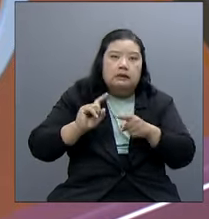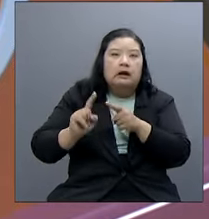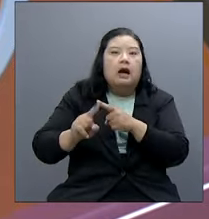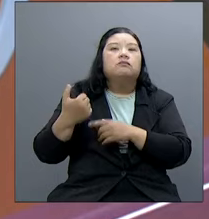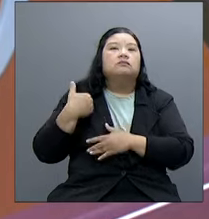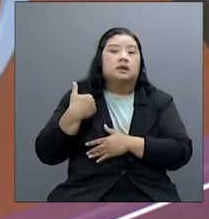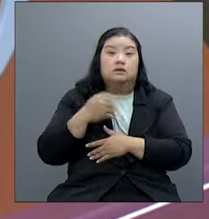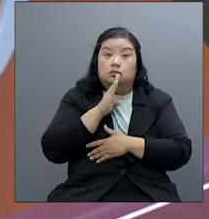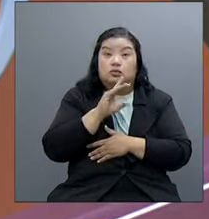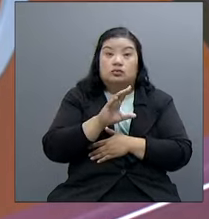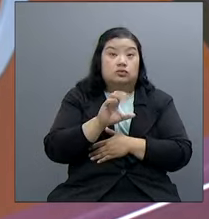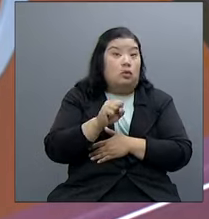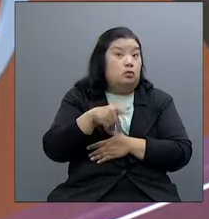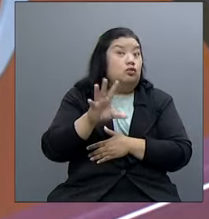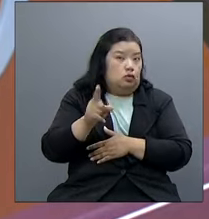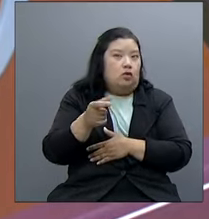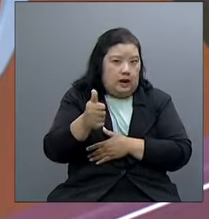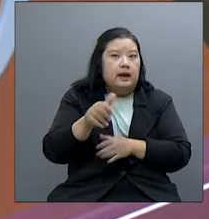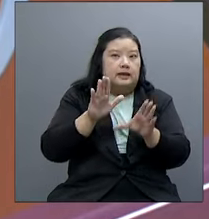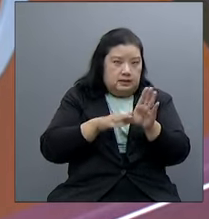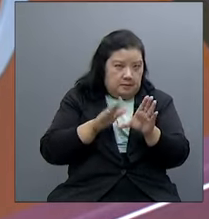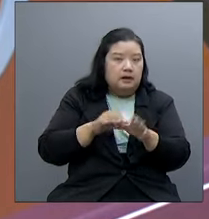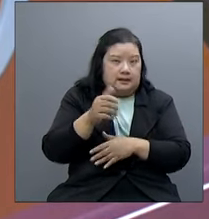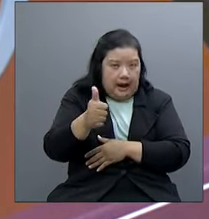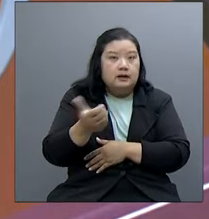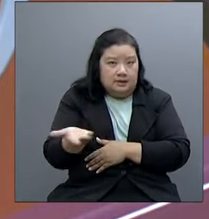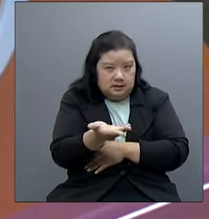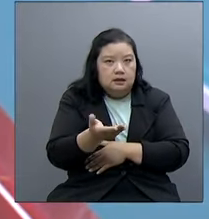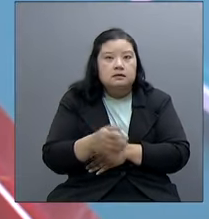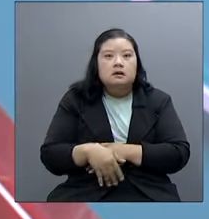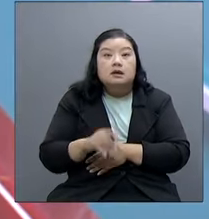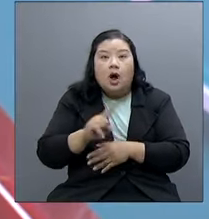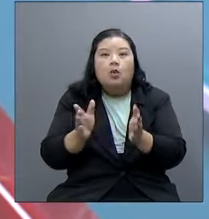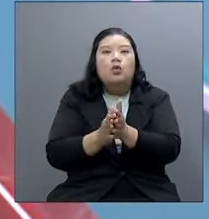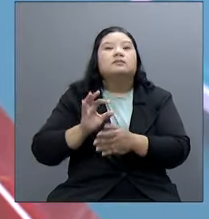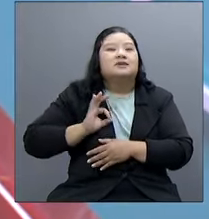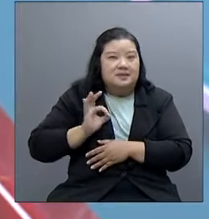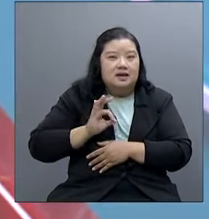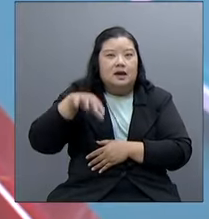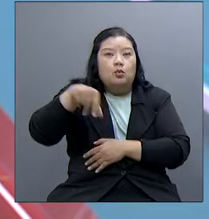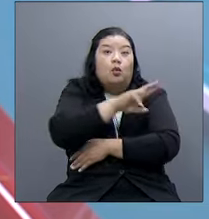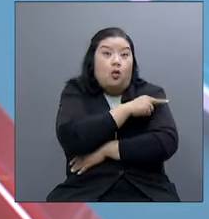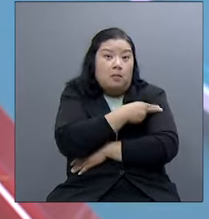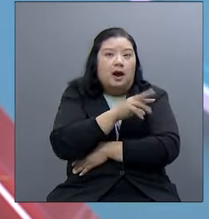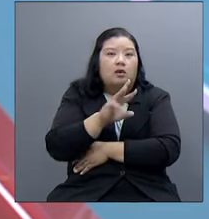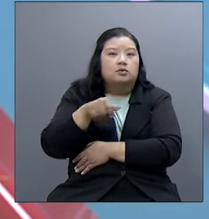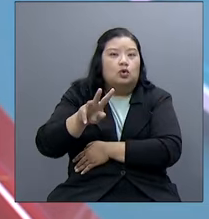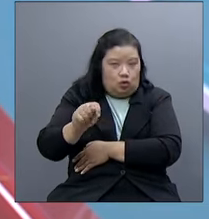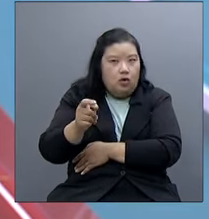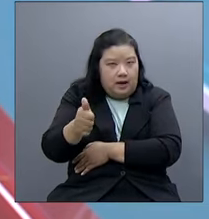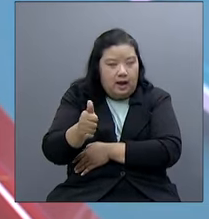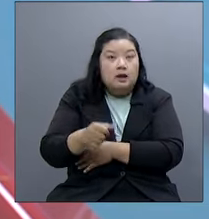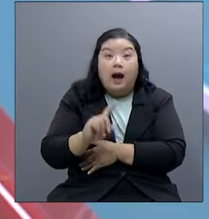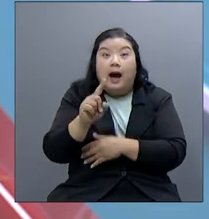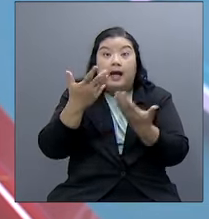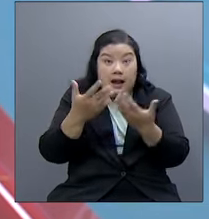นั้ ส.อกเปิดรับสมัคลินิเพิ่มกัอยู่นะคะก็ดววกหนอย ถาเกิดเคยใช้บริการด้านนี้